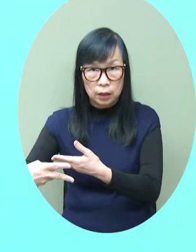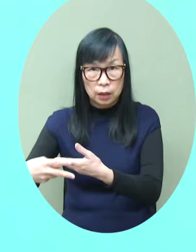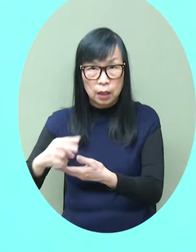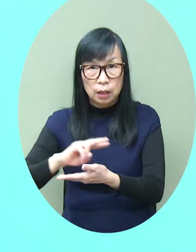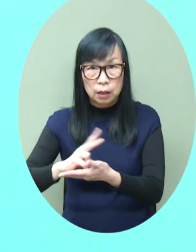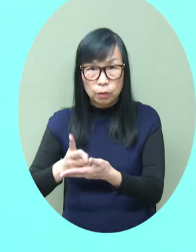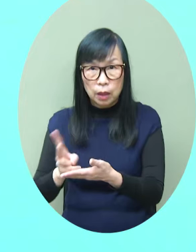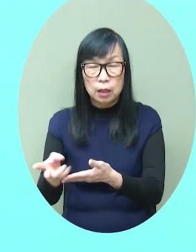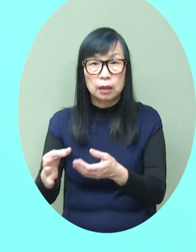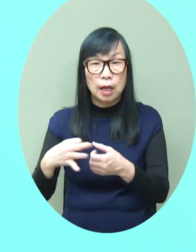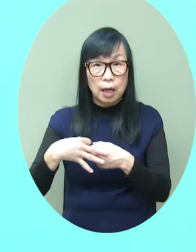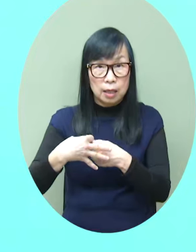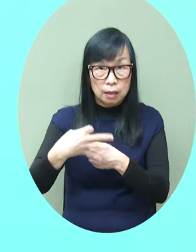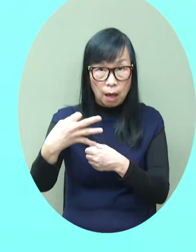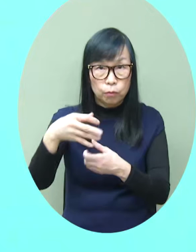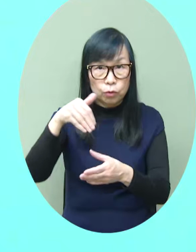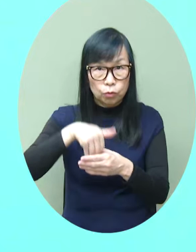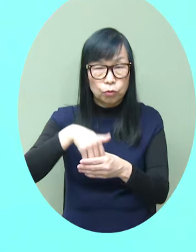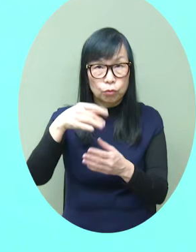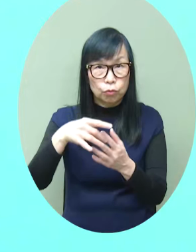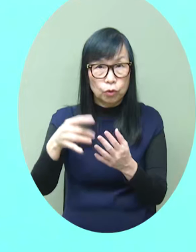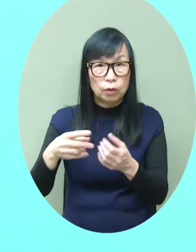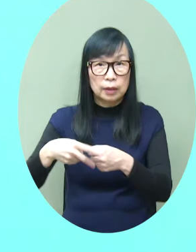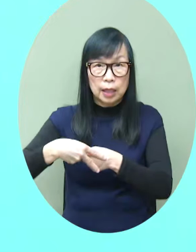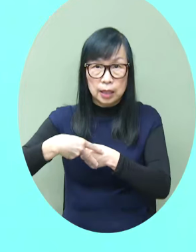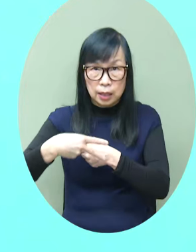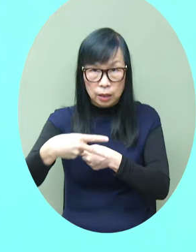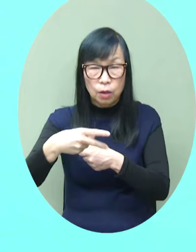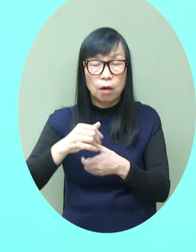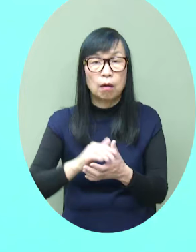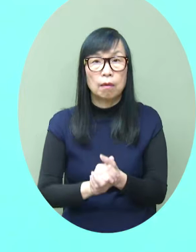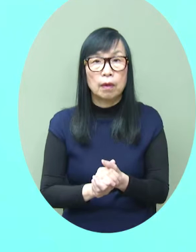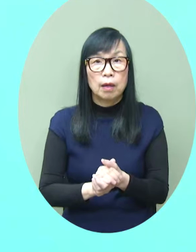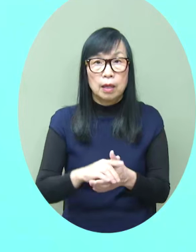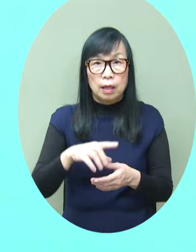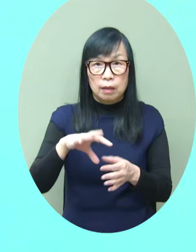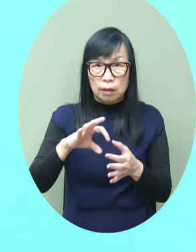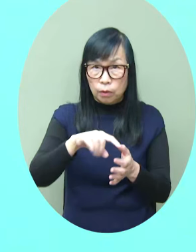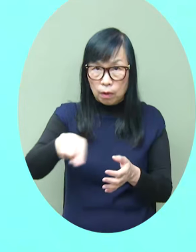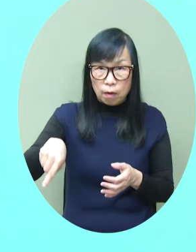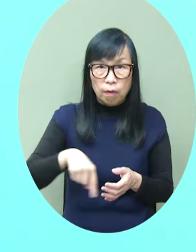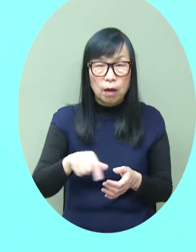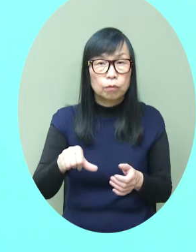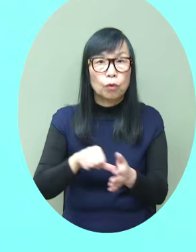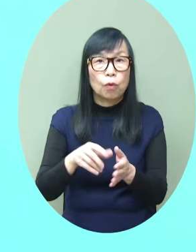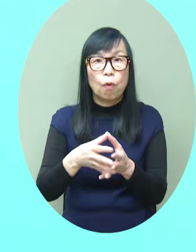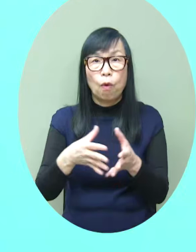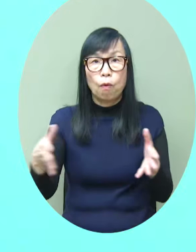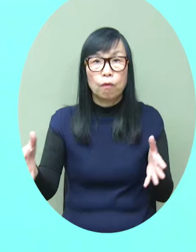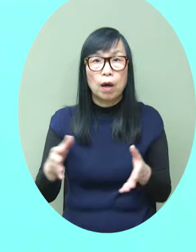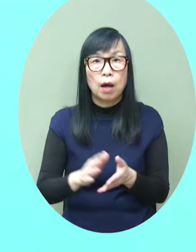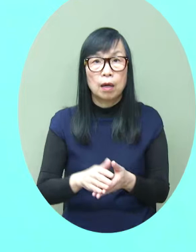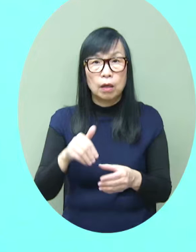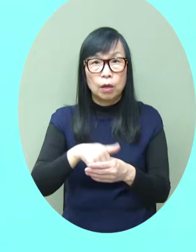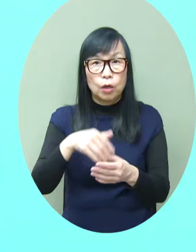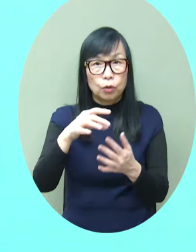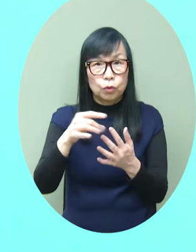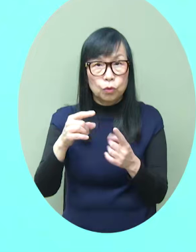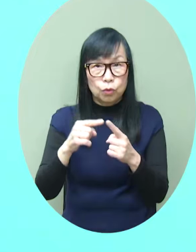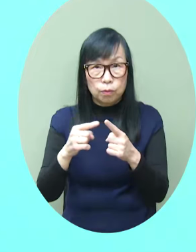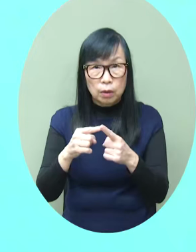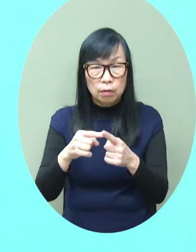的三場的選舉裏面的第二場，涉及的範圍亦都是最廣泛，選民的人數亦都